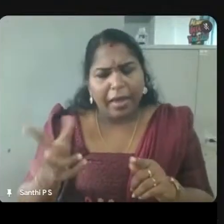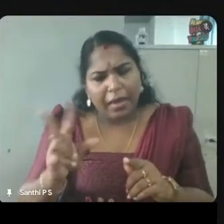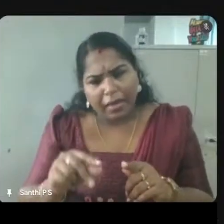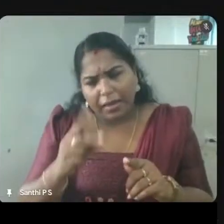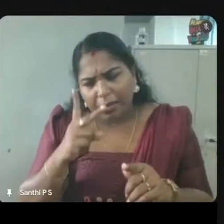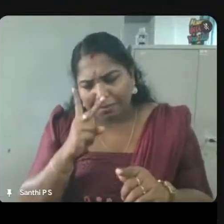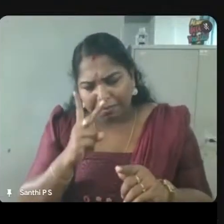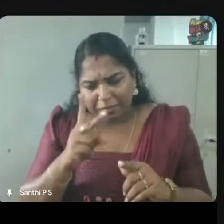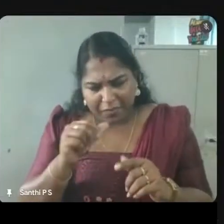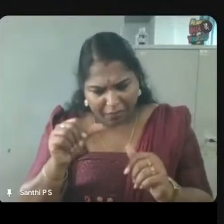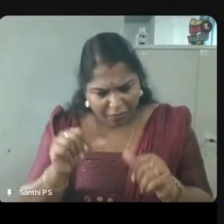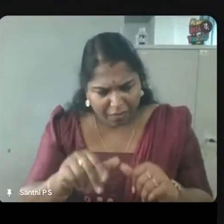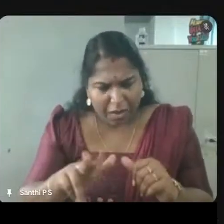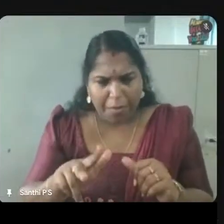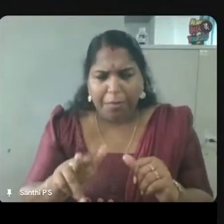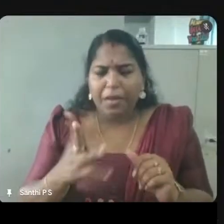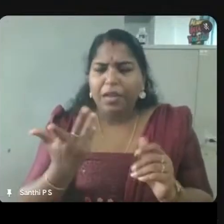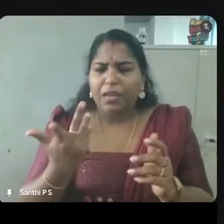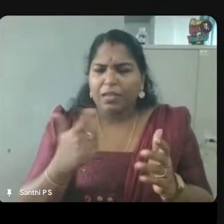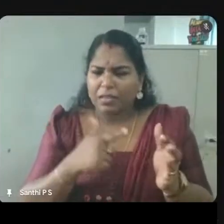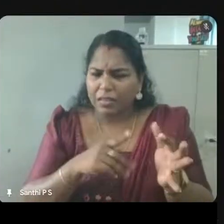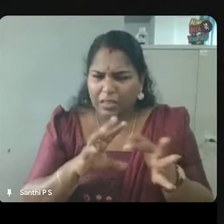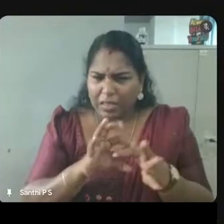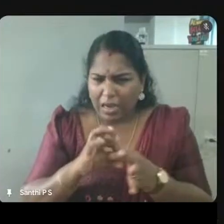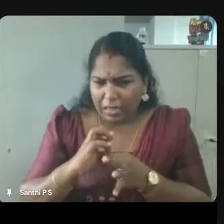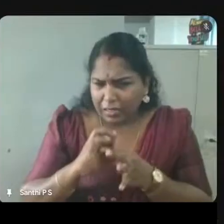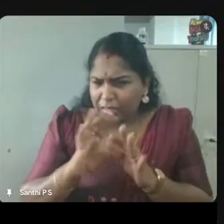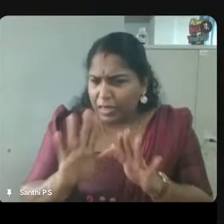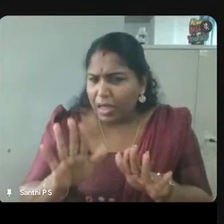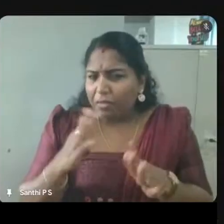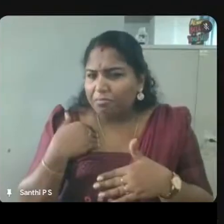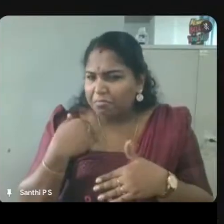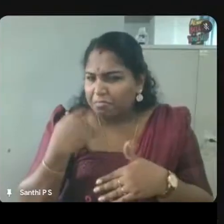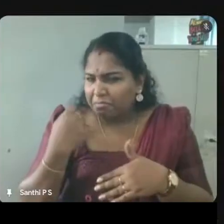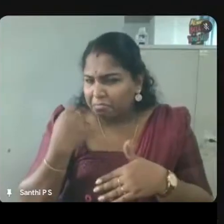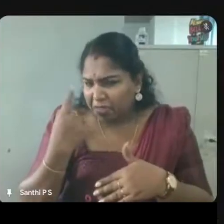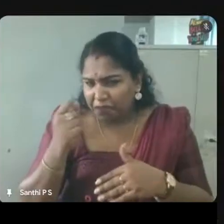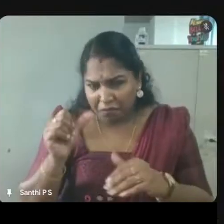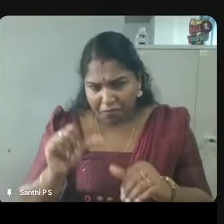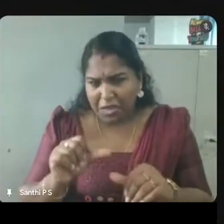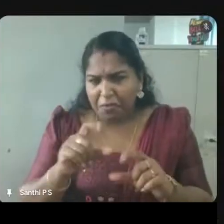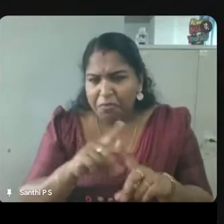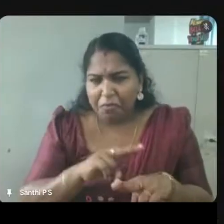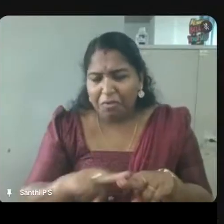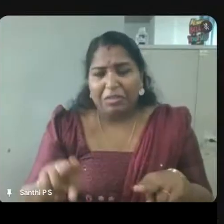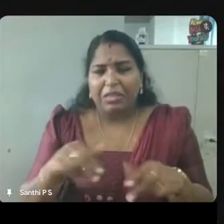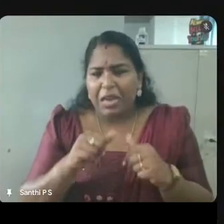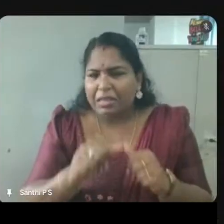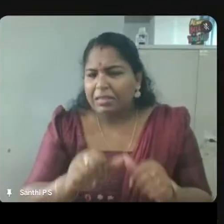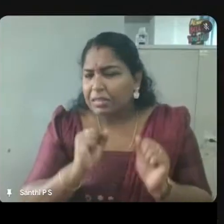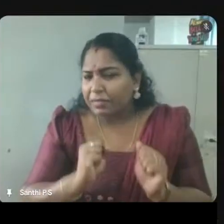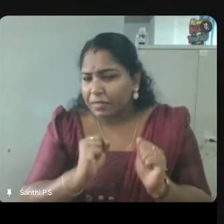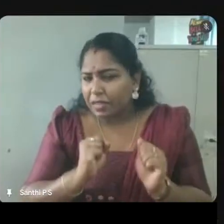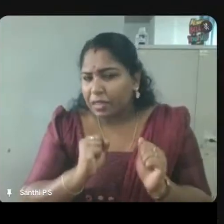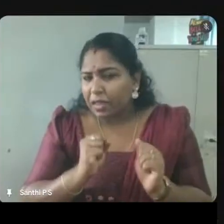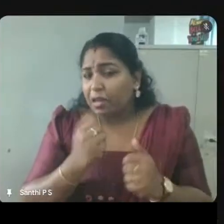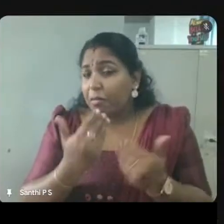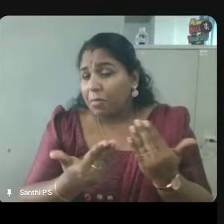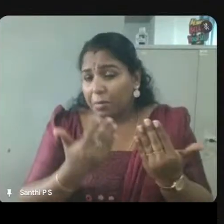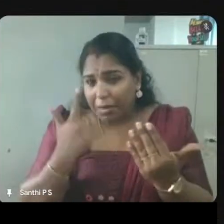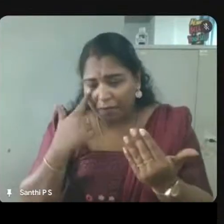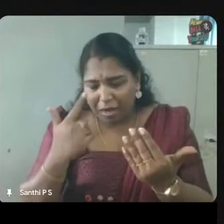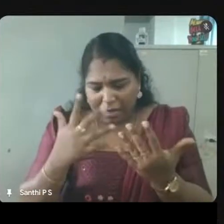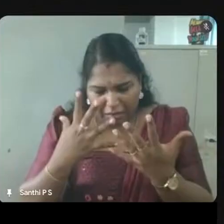ഇതുമായിട്ട് ബന്ധമുണ്ടോ എന്നെനിക്ക് തീർത്ത് പറയാൻ പറ്റുന്നില്ല. പ്രോബബ്ലി അത് ഇപ്പൊ ഇങ്ങനെ ഡ്രൈനെസ് ഒക്കെ അതോടുകൂടി വരുന്നത്